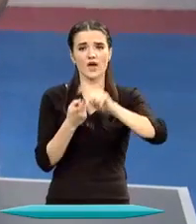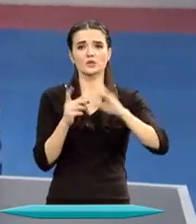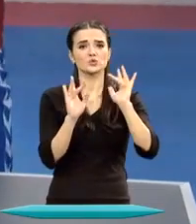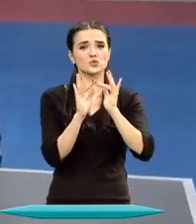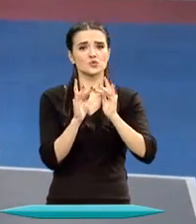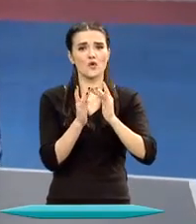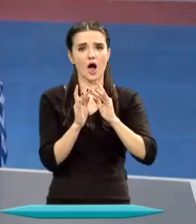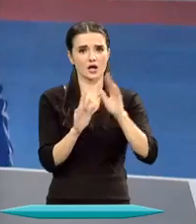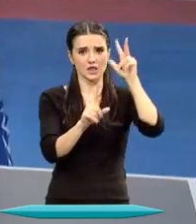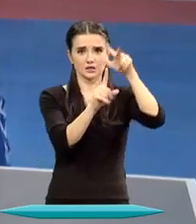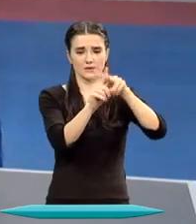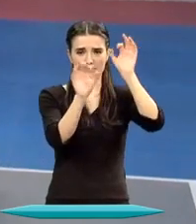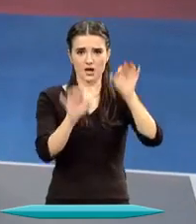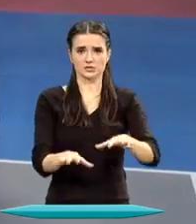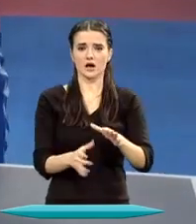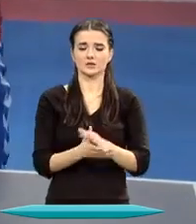turnuvalara çağrılmaya başlanır.